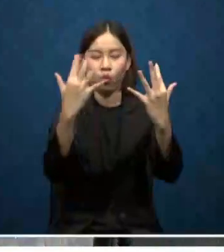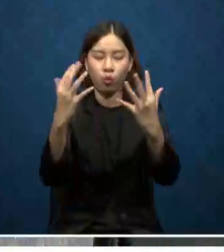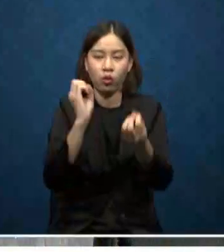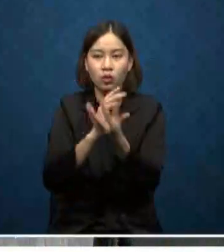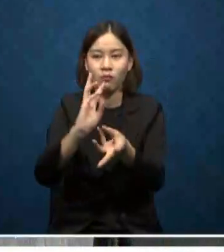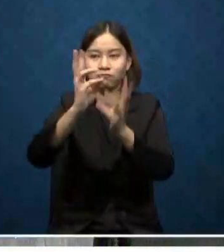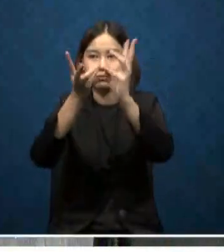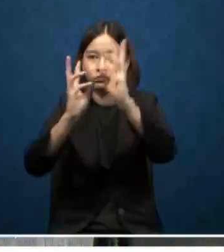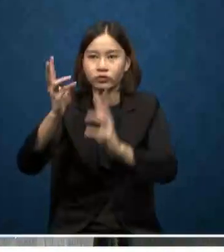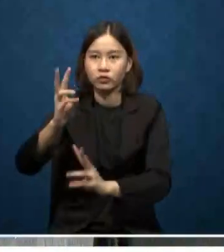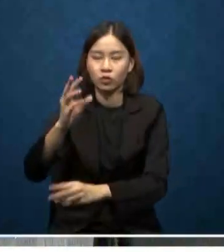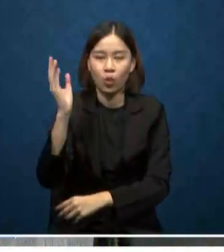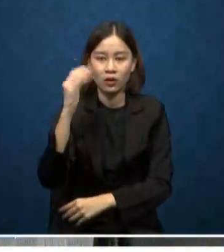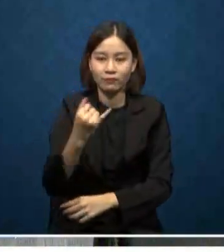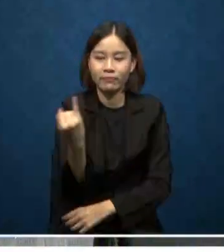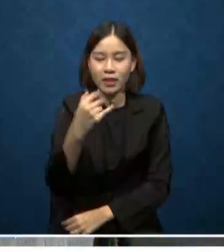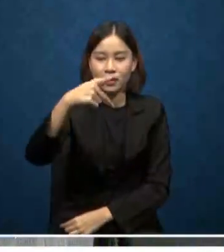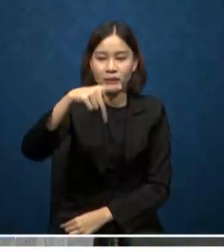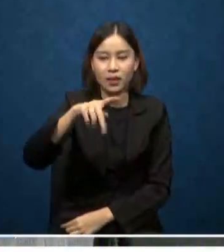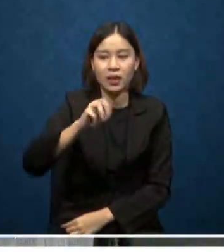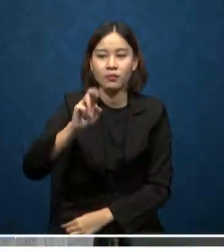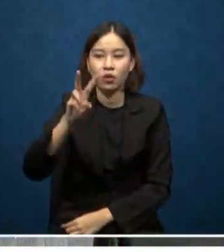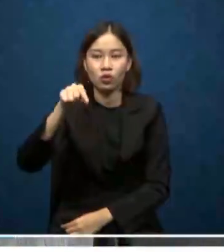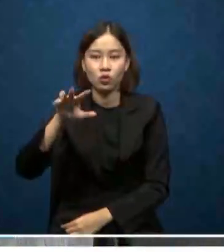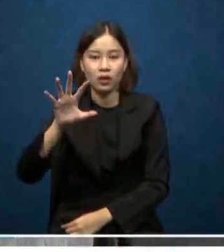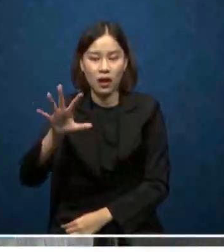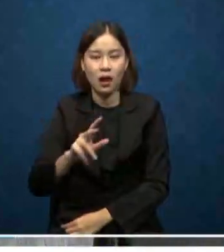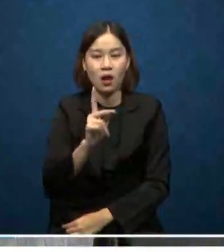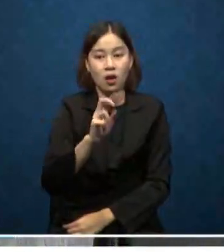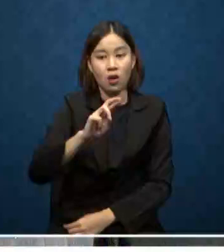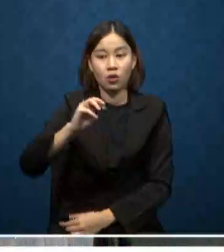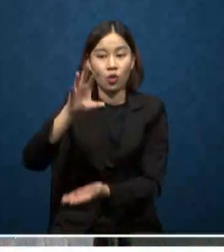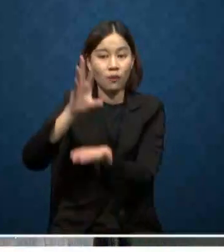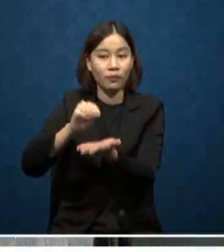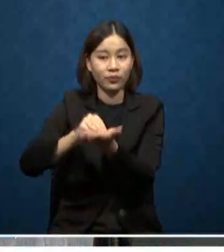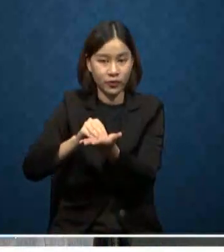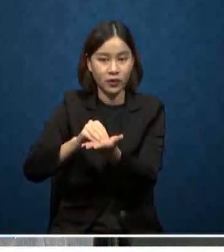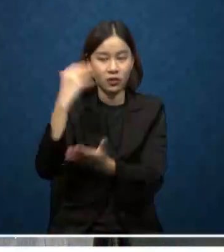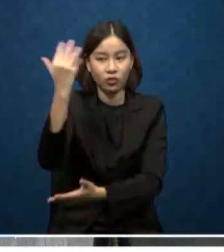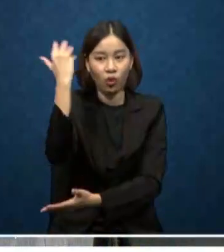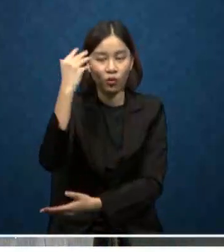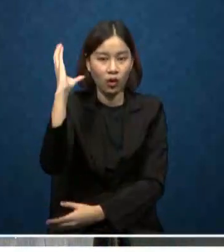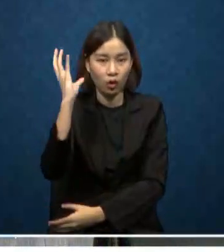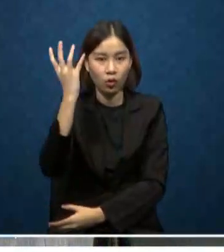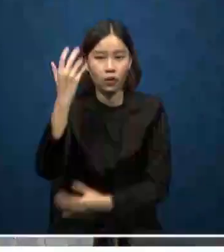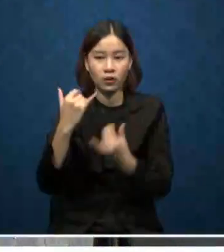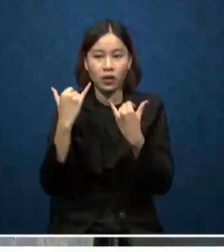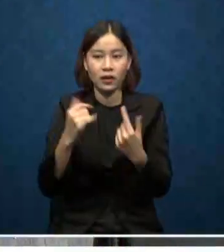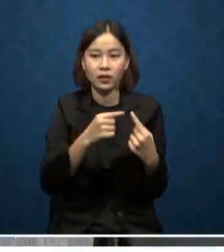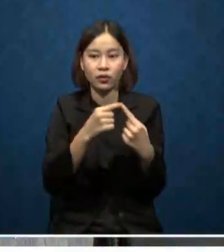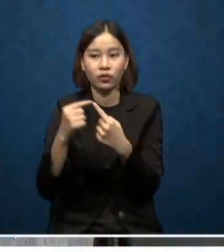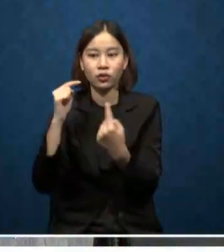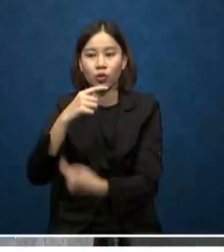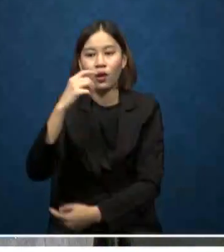พิษ PM2.5 มากขึ้นข้อมูลจากกรมอุตุนิยมวิทยาโลกได้ระบุว่าประเทศไทยจะเข้าสู่ปรากฏการณ์เอ